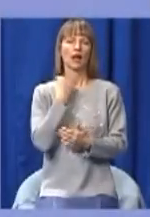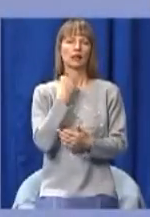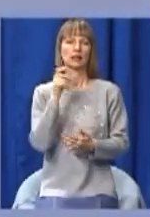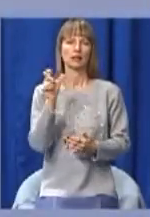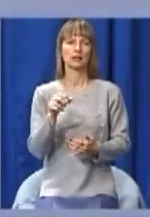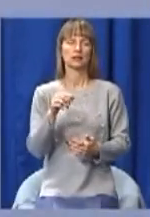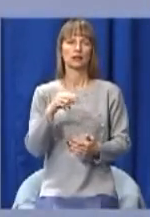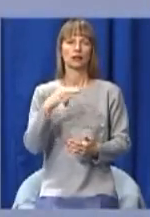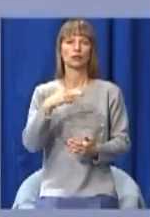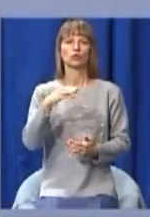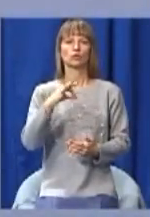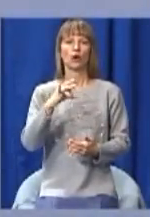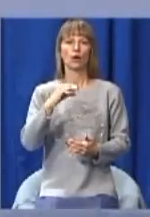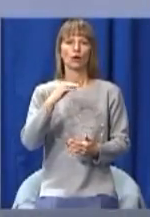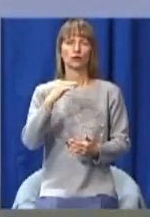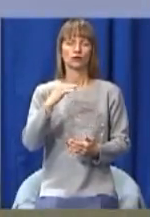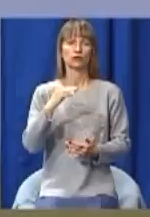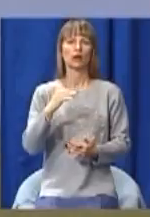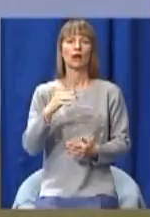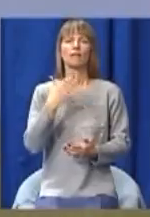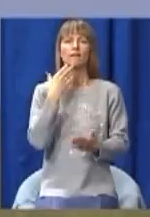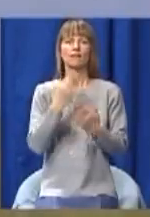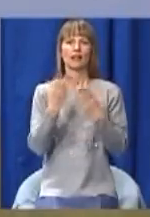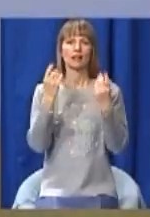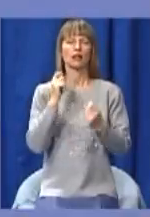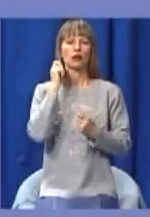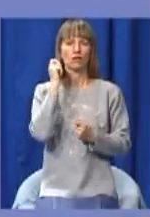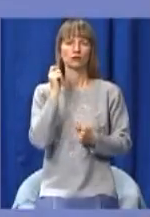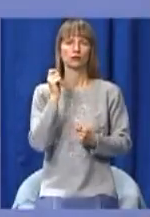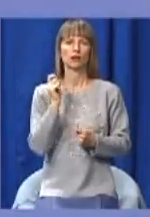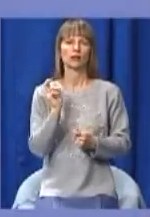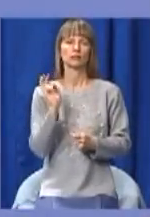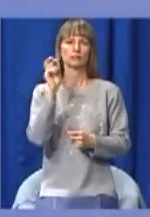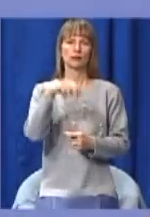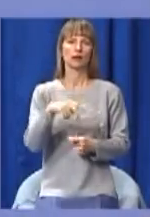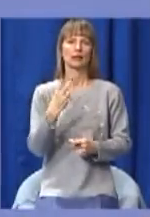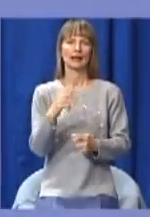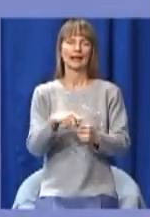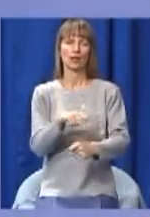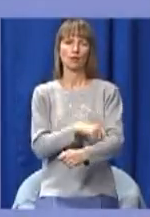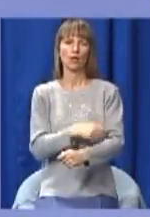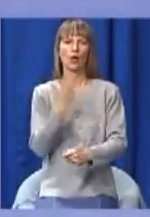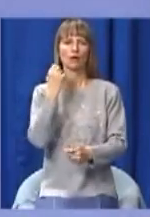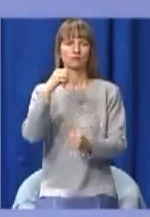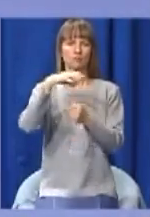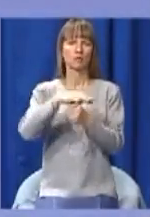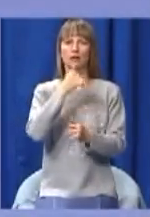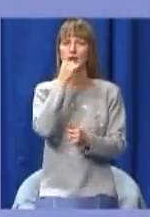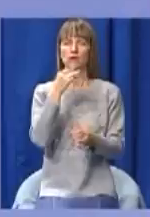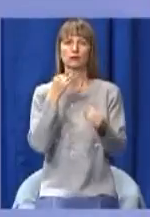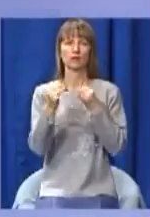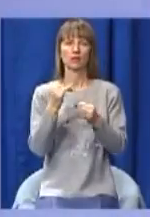Джордж Мойзе. У свій день народження він стрибнув з висоти 3 кілометри. Коли людина стрибає з парашутом, вона не може